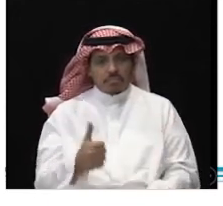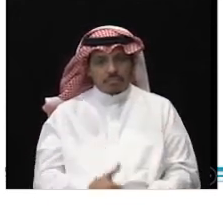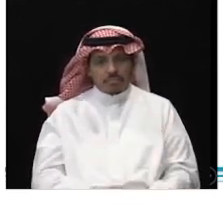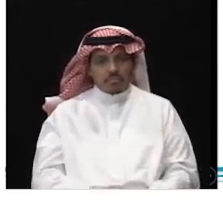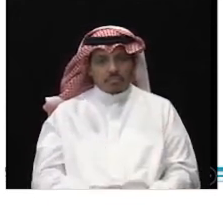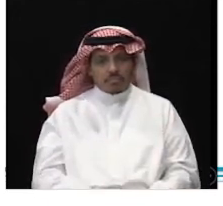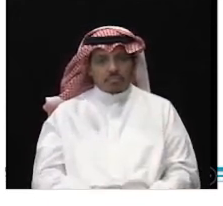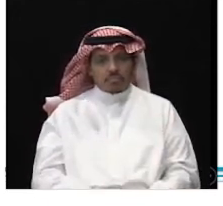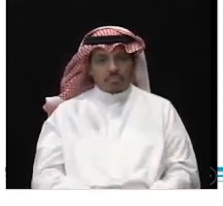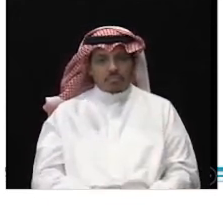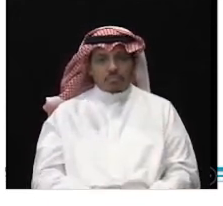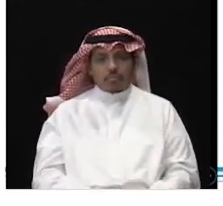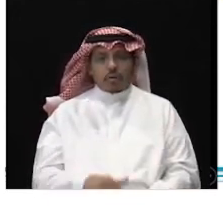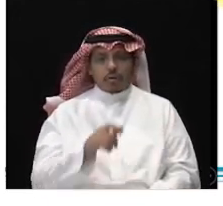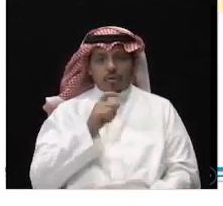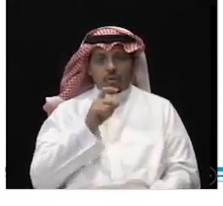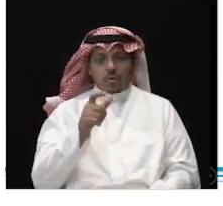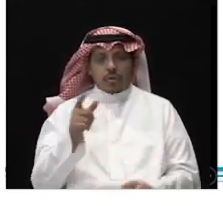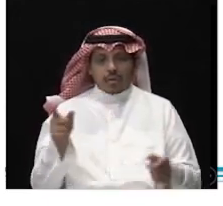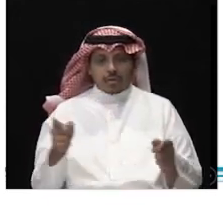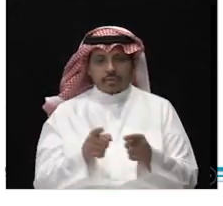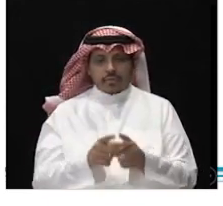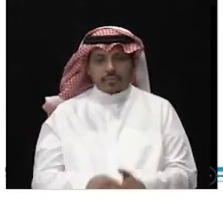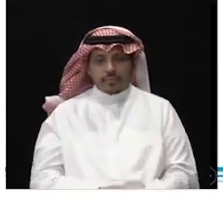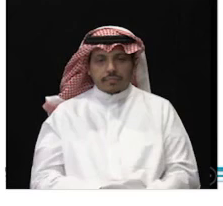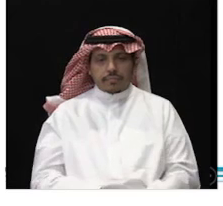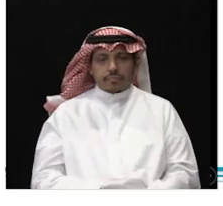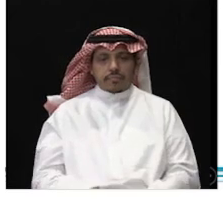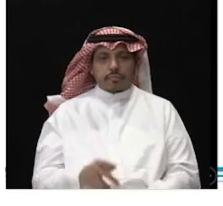أحسنتم، هذا هو الصوت القصير وهذا